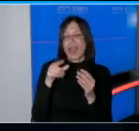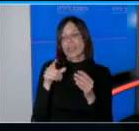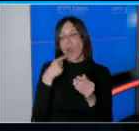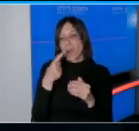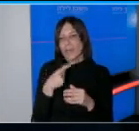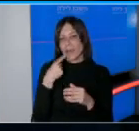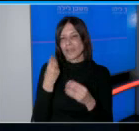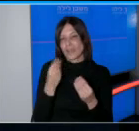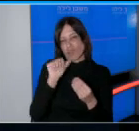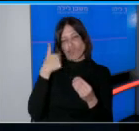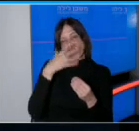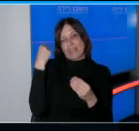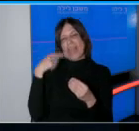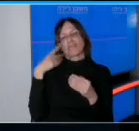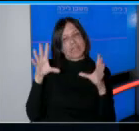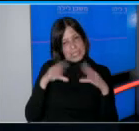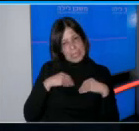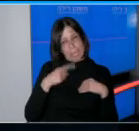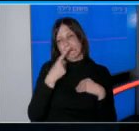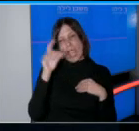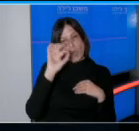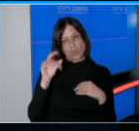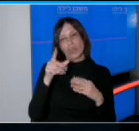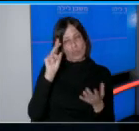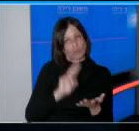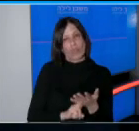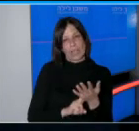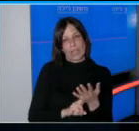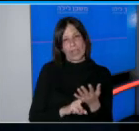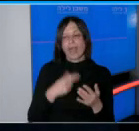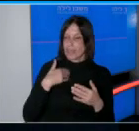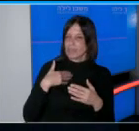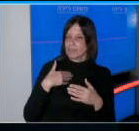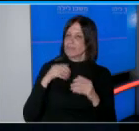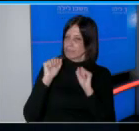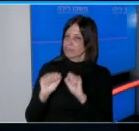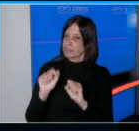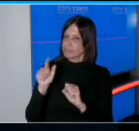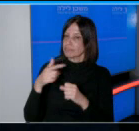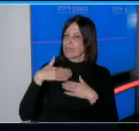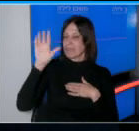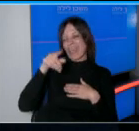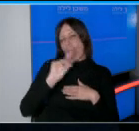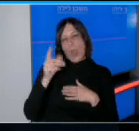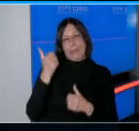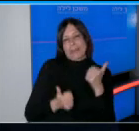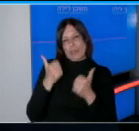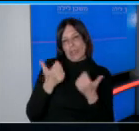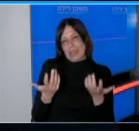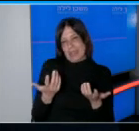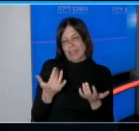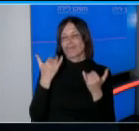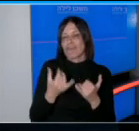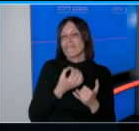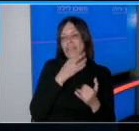א', לא, שכחתי להגיד, מסכים איתך 100%, אתה צודק. אני מצביע לך. אבל אתה גם לא מתמודד. אז עכשיו בוא נדבר